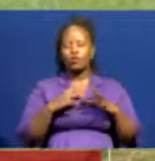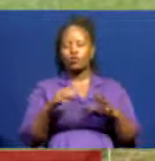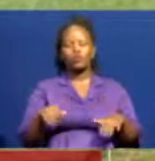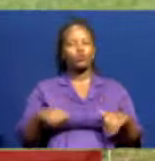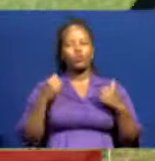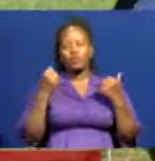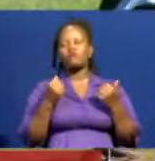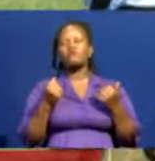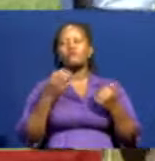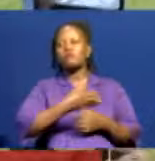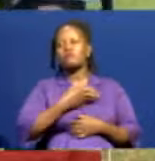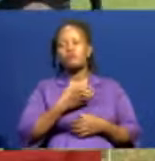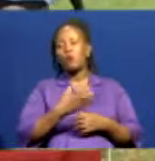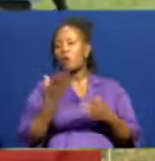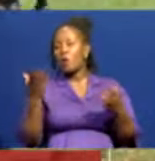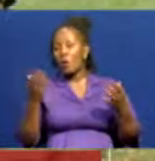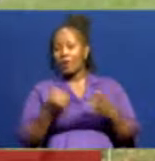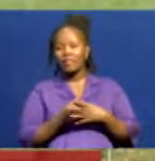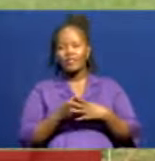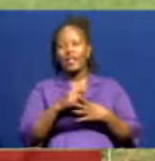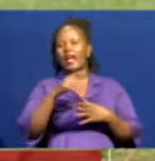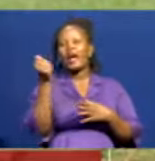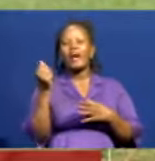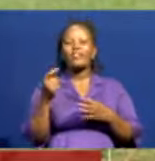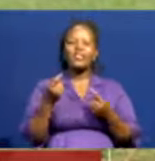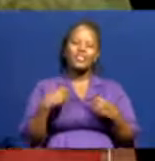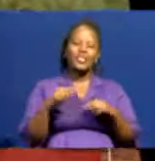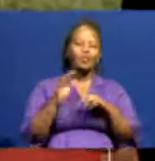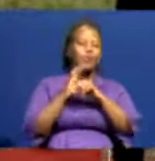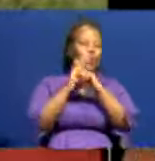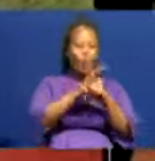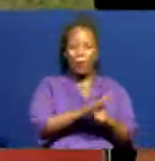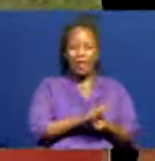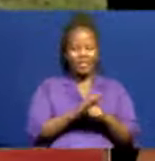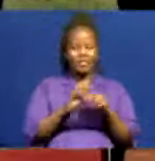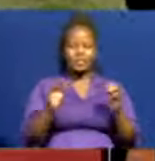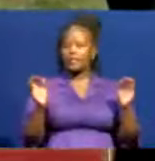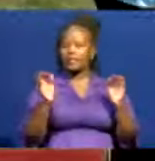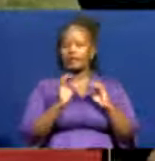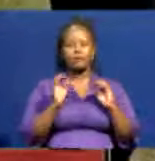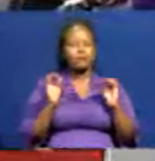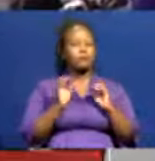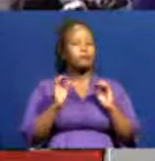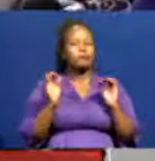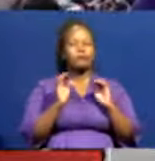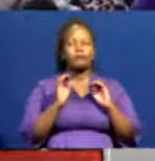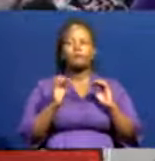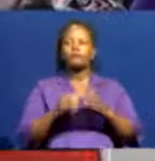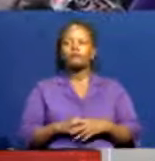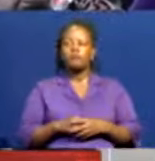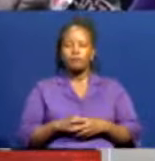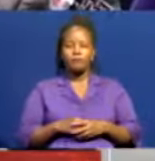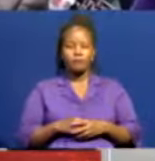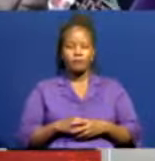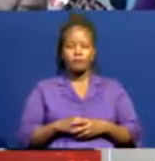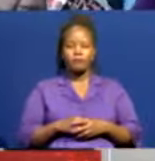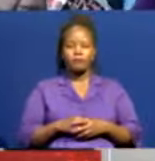yake. Hakuna mwenye anafaa kudhurumu mwingine. Doreen Arange, Darubini Weekendi.